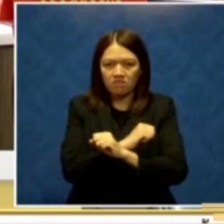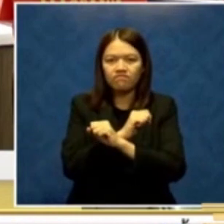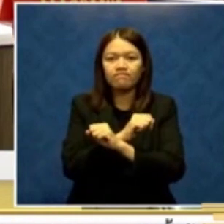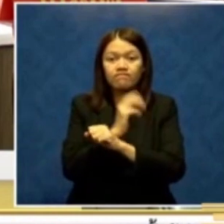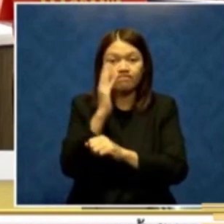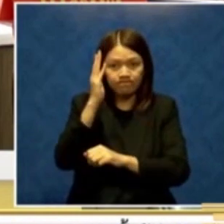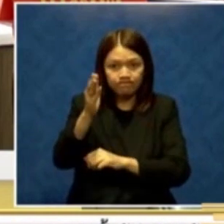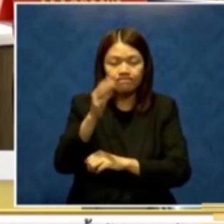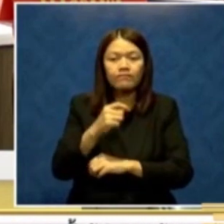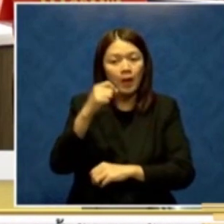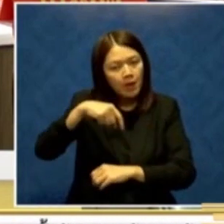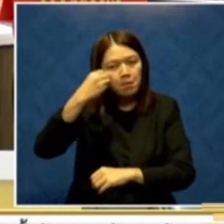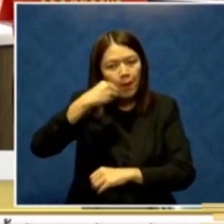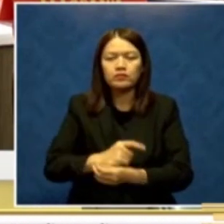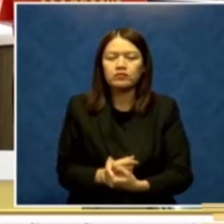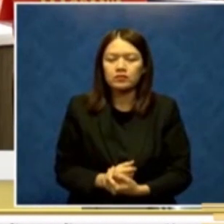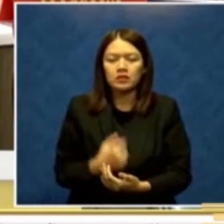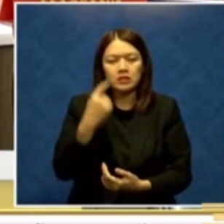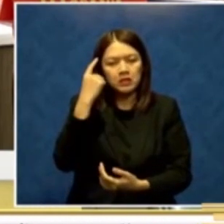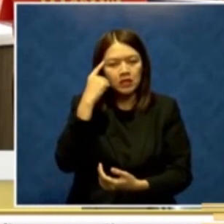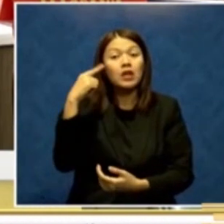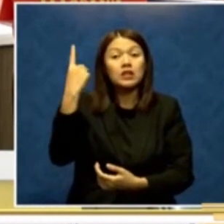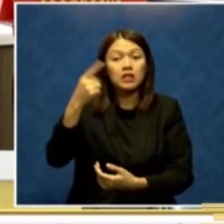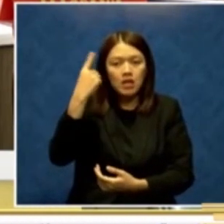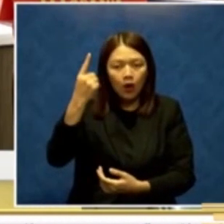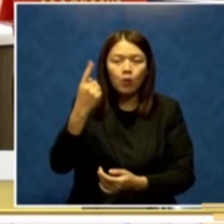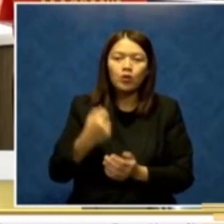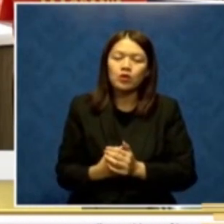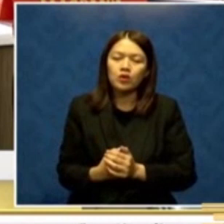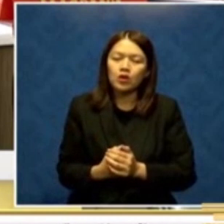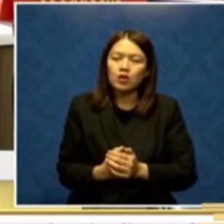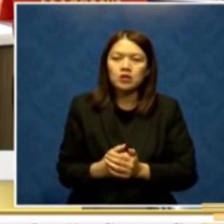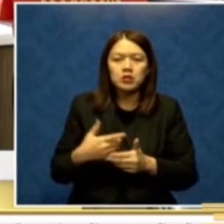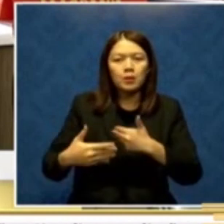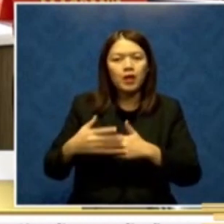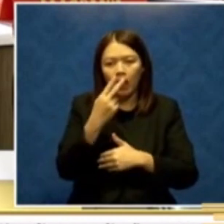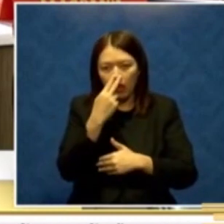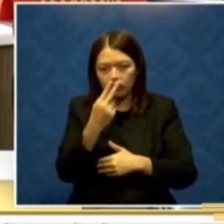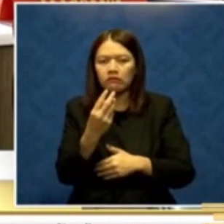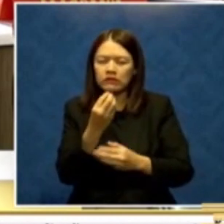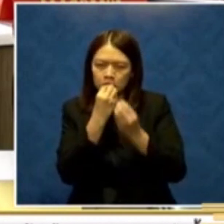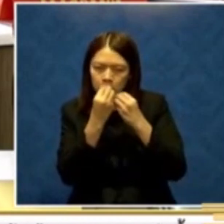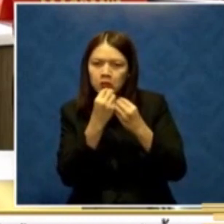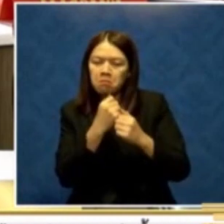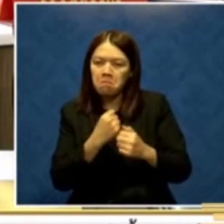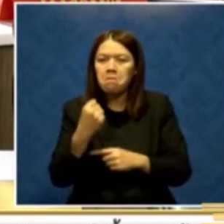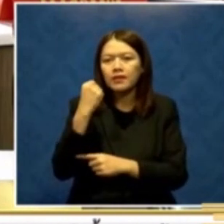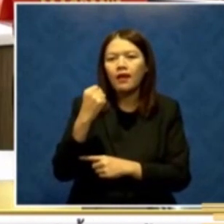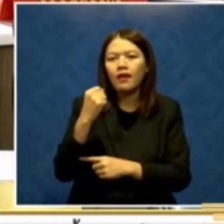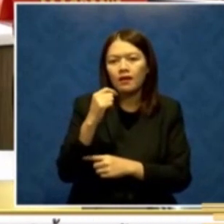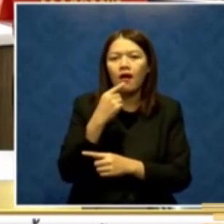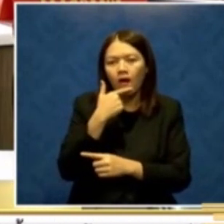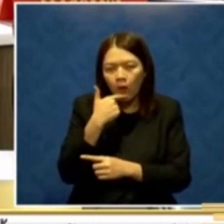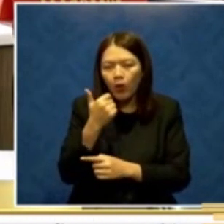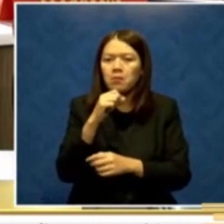ุการสำรอยขึ้นอีกเพื่อภาพรักษที่ดีในการท่องเที่ยวและความเชื่อมั่นในคุภาพวัตถุ